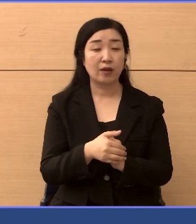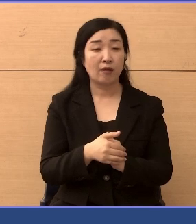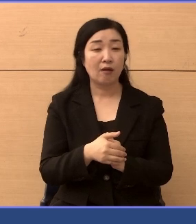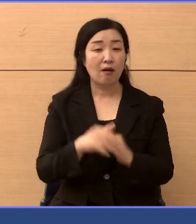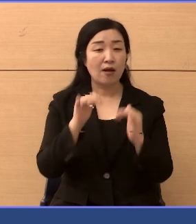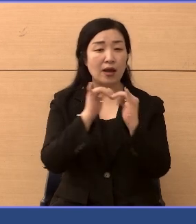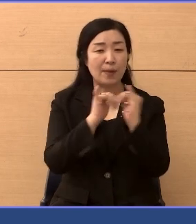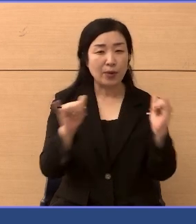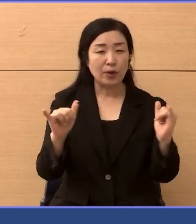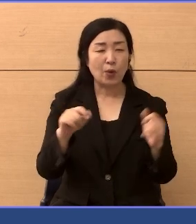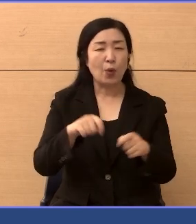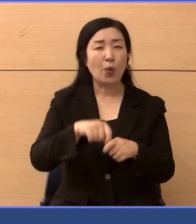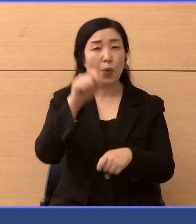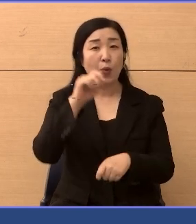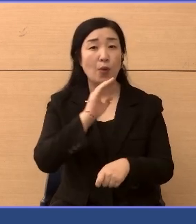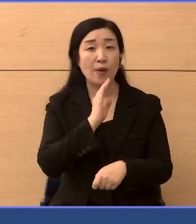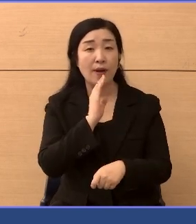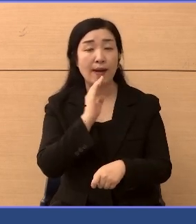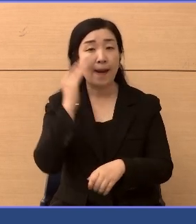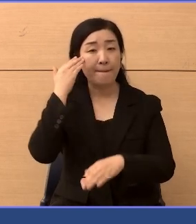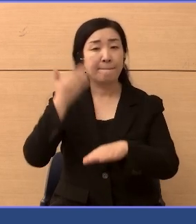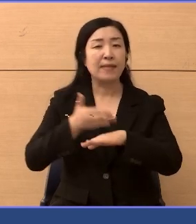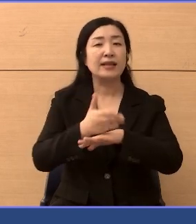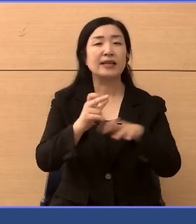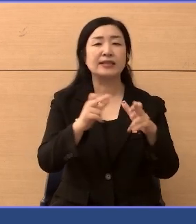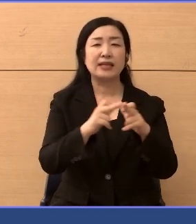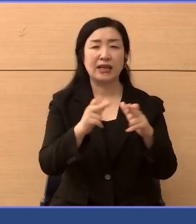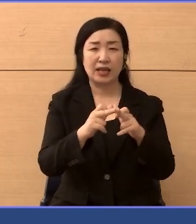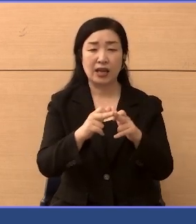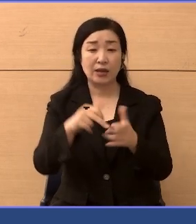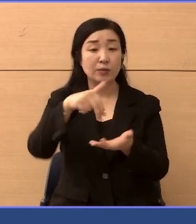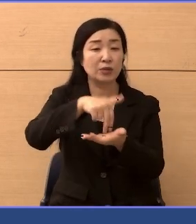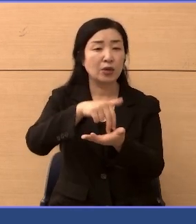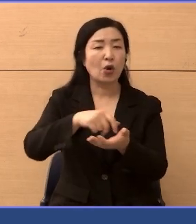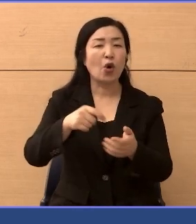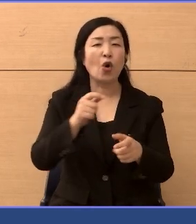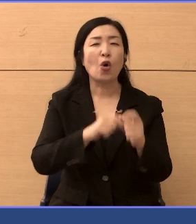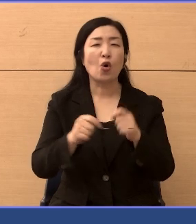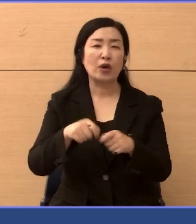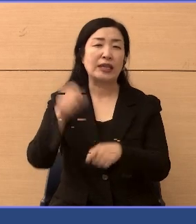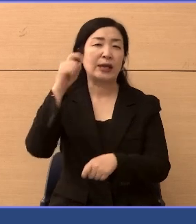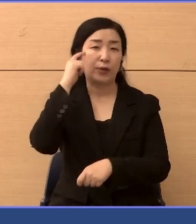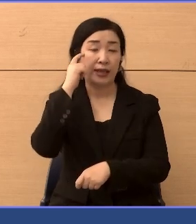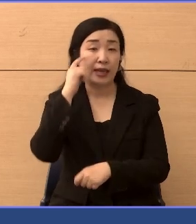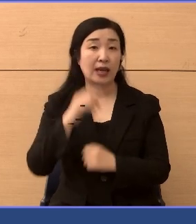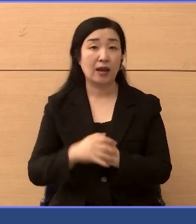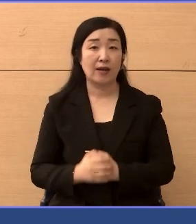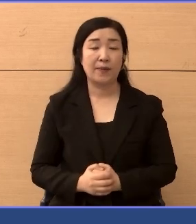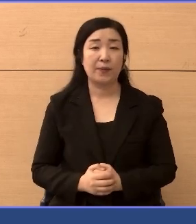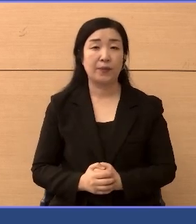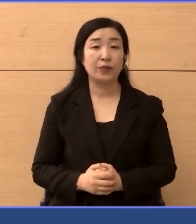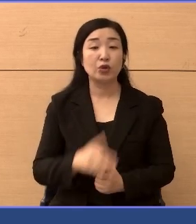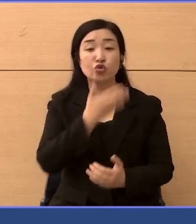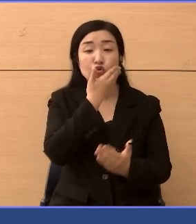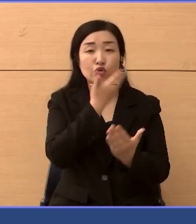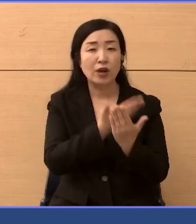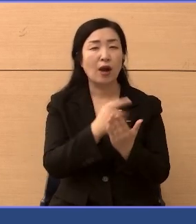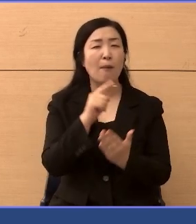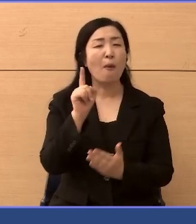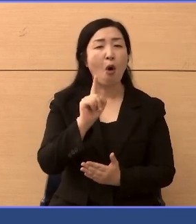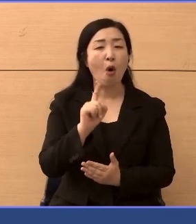in the 인간보다 훨씬 더 case 길고 of 또 ASD. 발달장애기는 훨씬 더 And 길다고 so 볼 수 it's 있습니다. extremely 그렇기 important 때문에 that 정말 중요한 families 것은 who